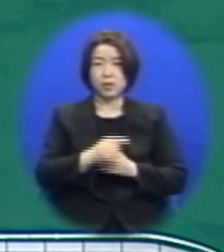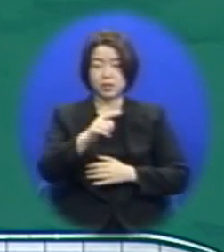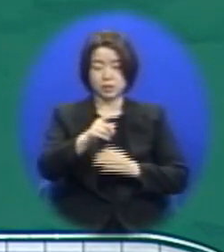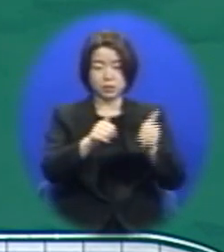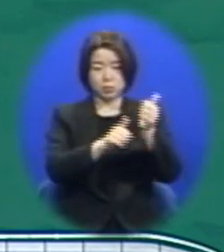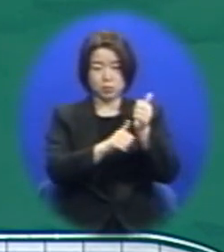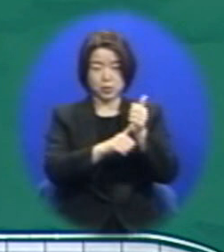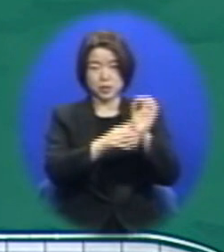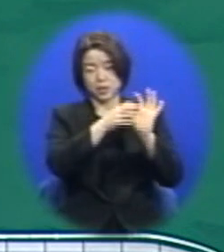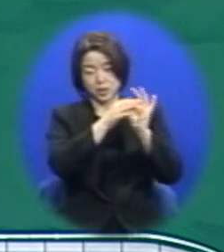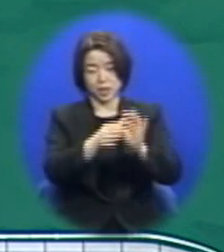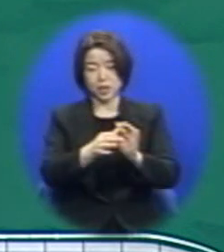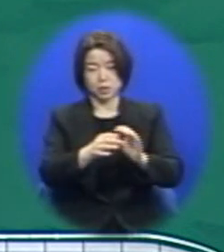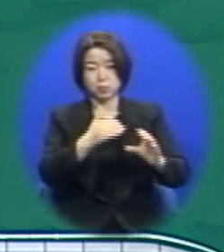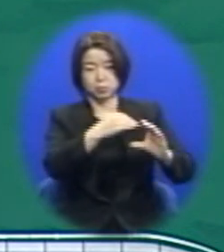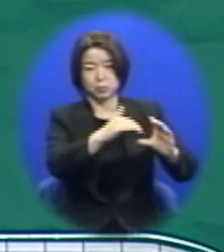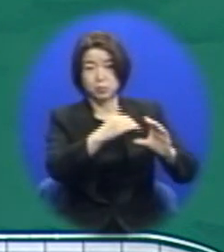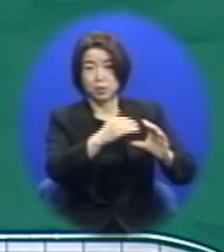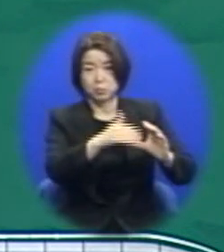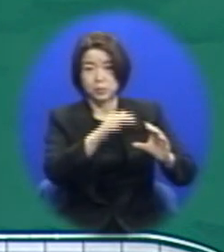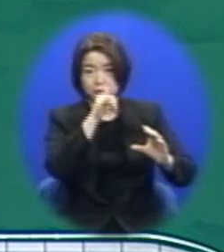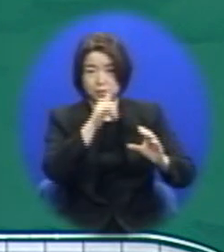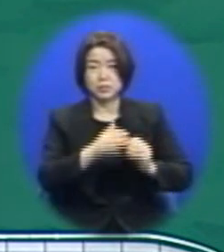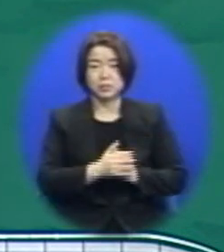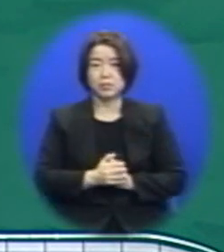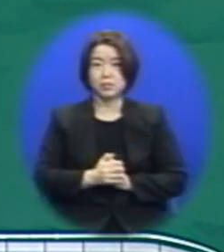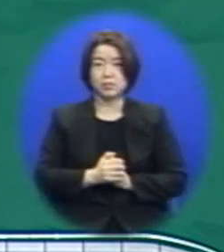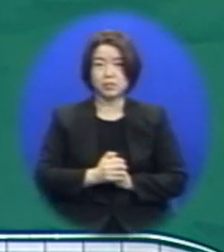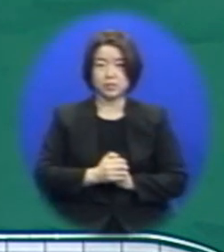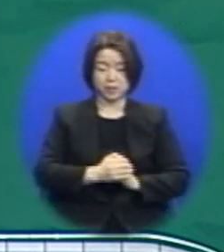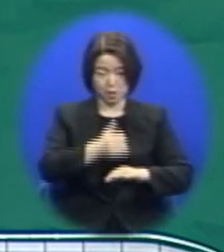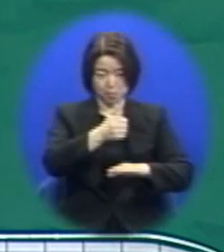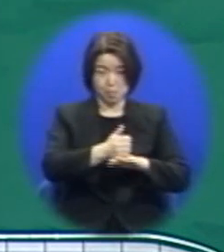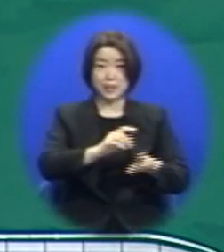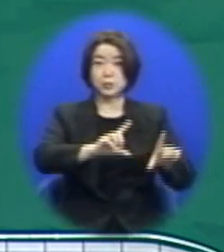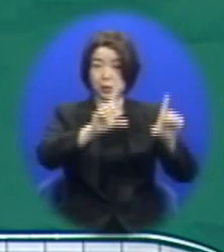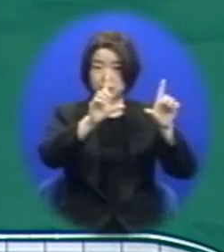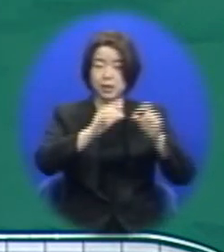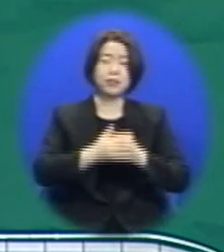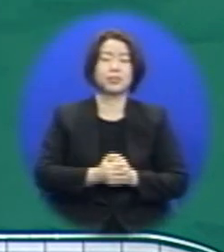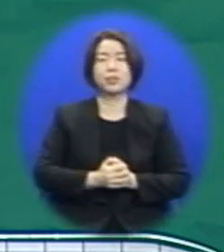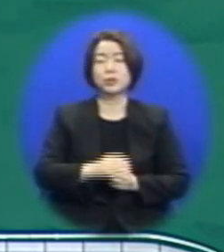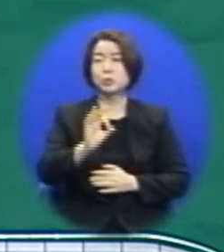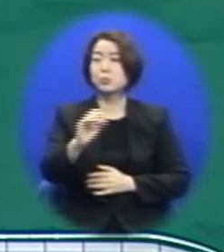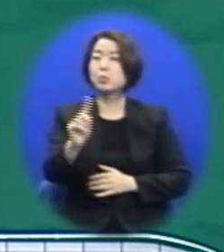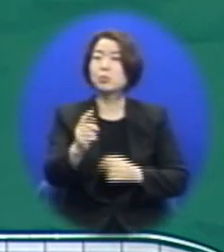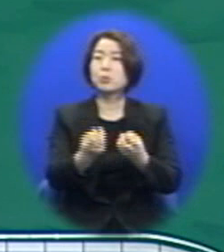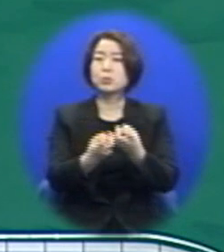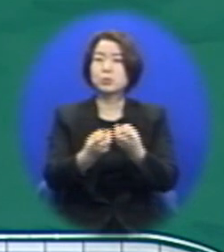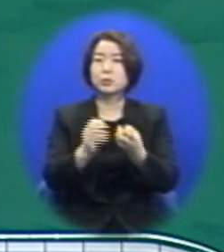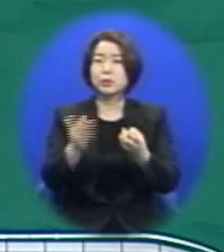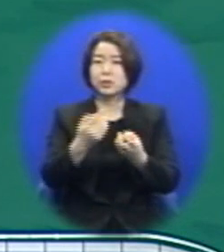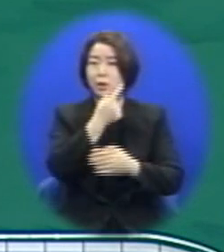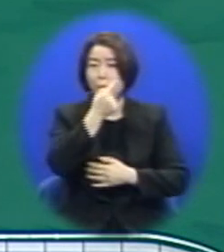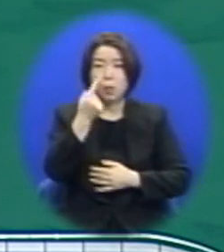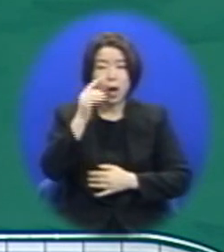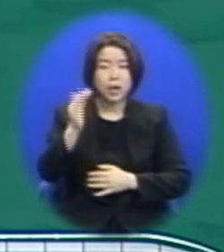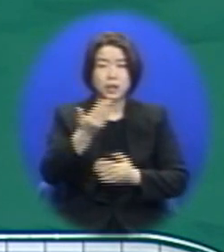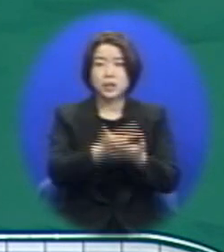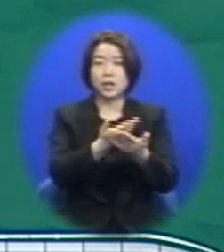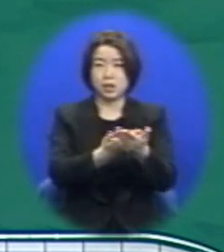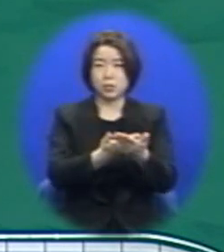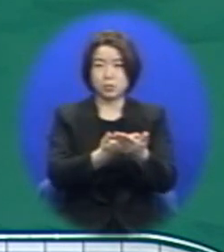부목사님에게 계속 메일이 온대요. 이제 마지막 날이래요. 돈 어떻게 됐냐고 확인해 달라고